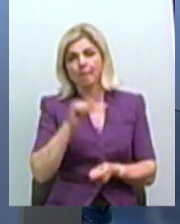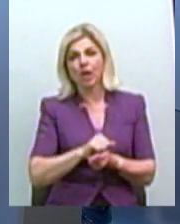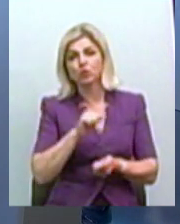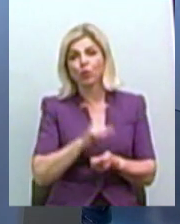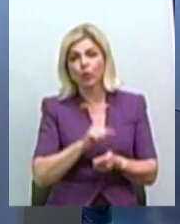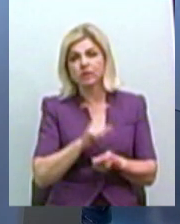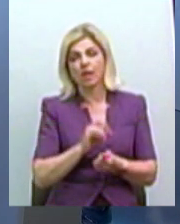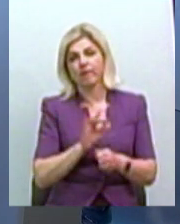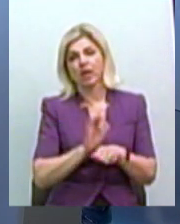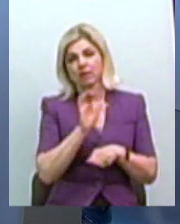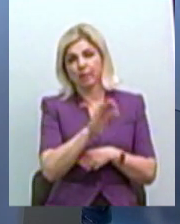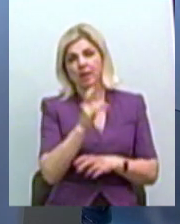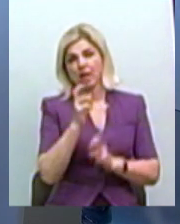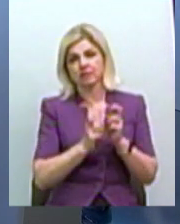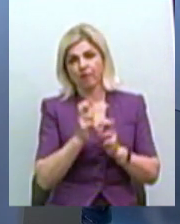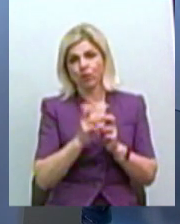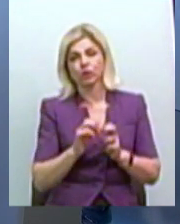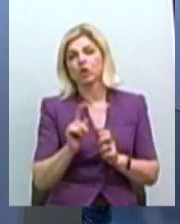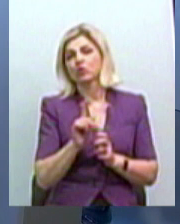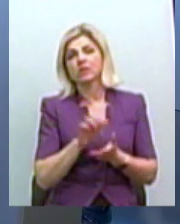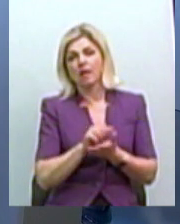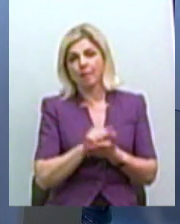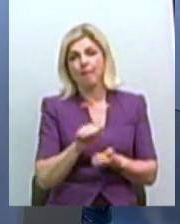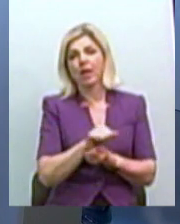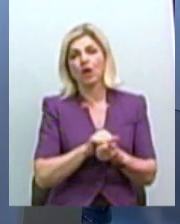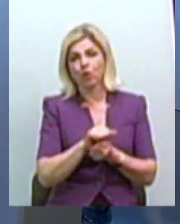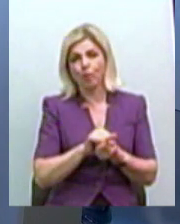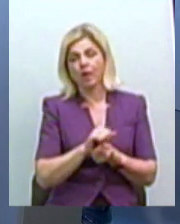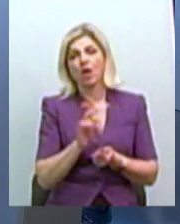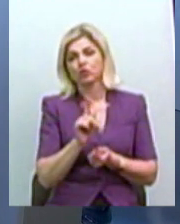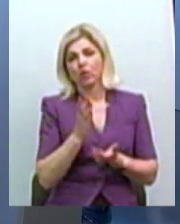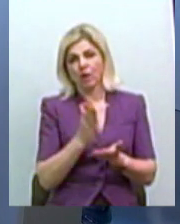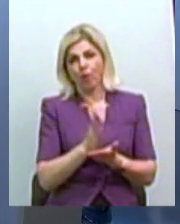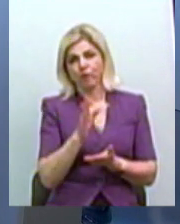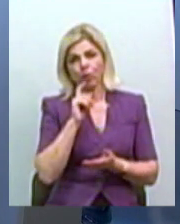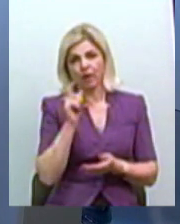і відправляються на заводи, які займаються переробкою, які знаходяться в Україні.